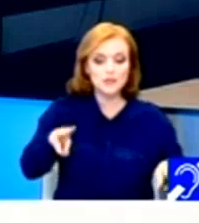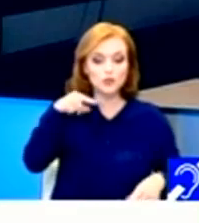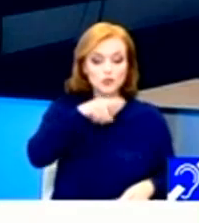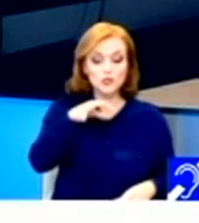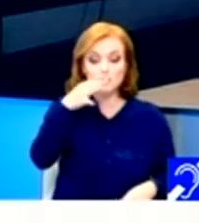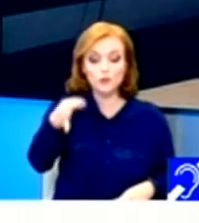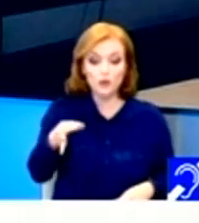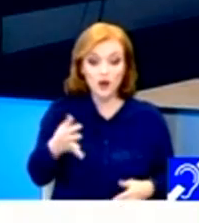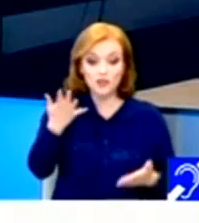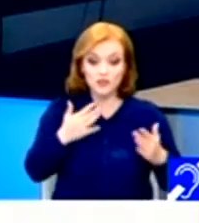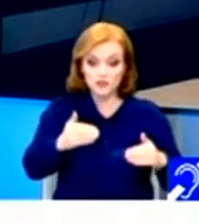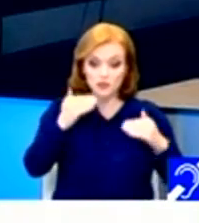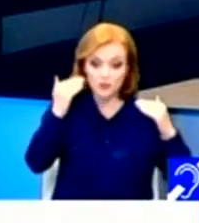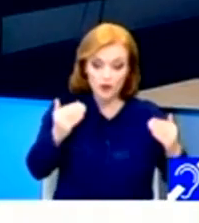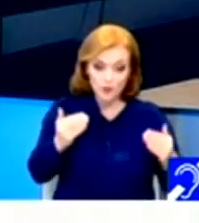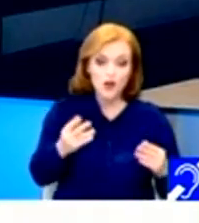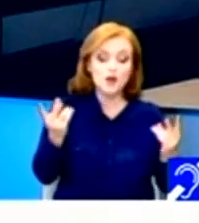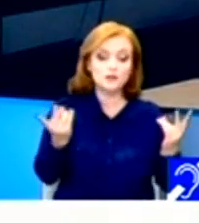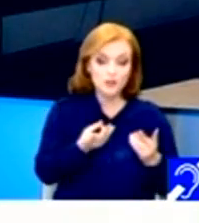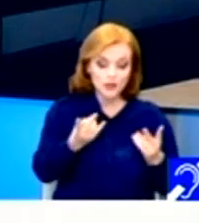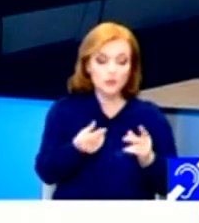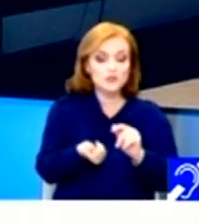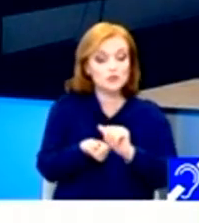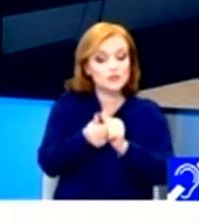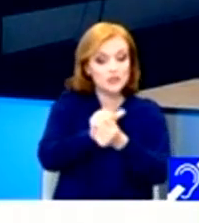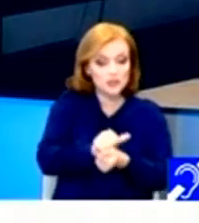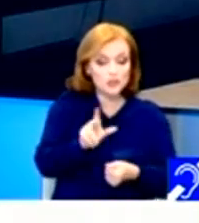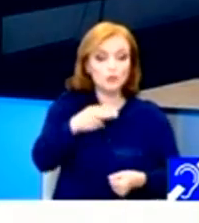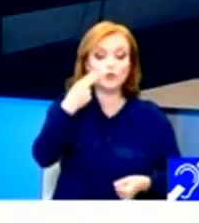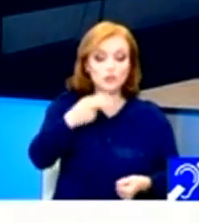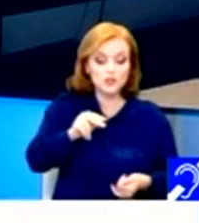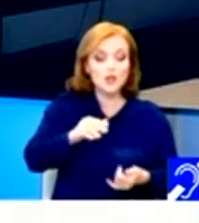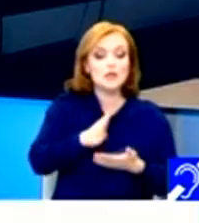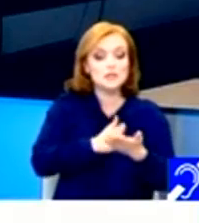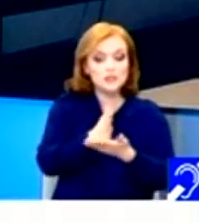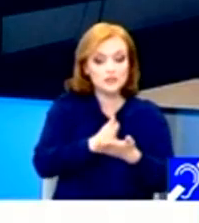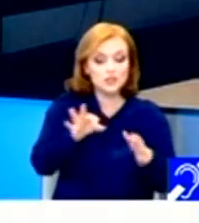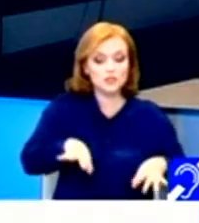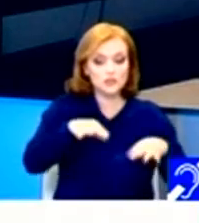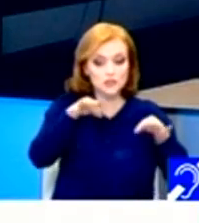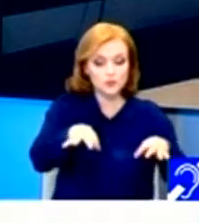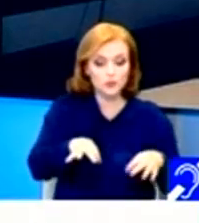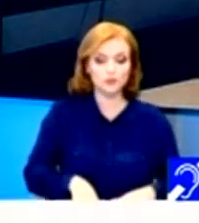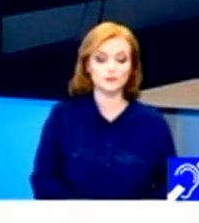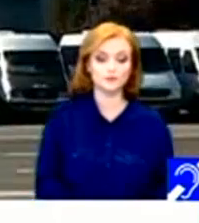Economiei spun că o eventuală majorare a prețurilor trebuie să vină și cu o îmbunătățire a serviciilor de transport.